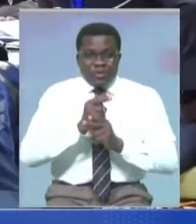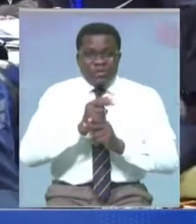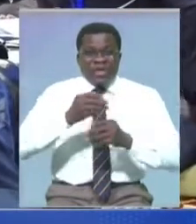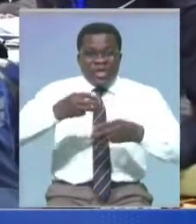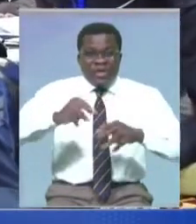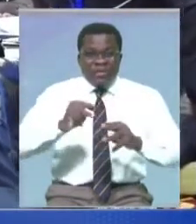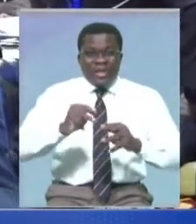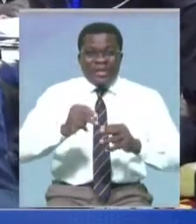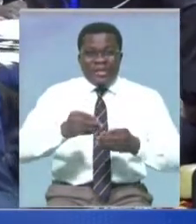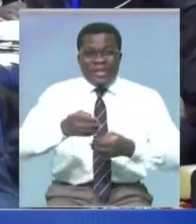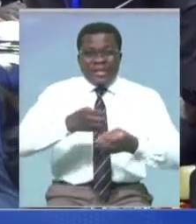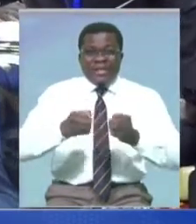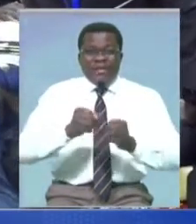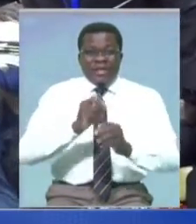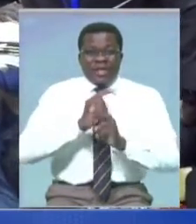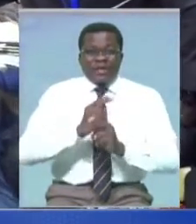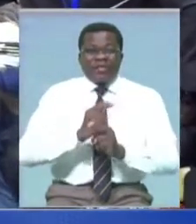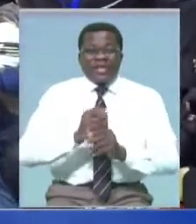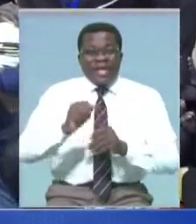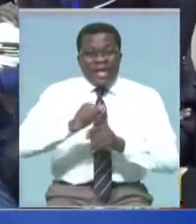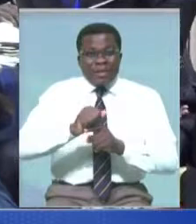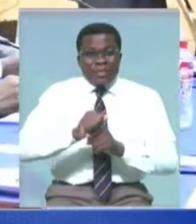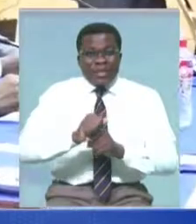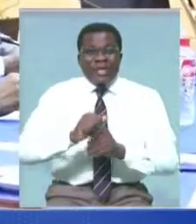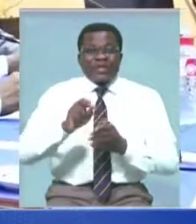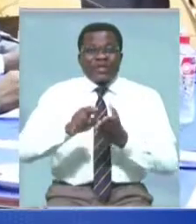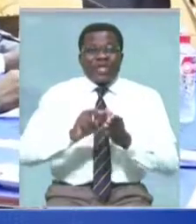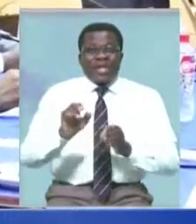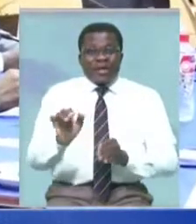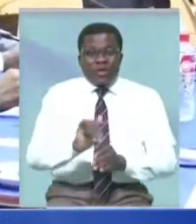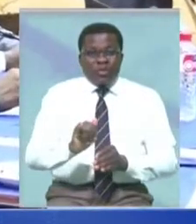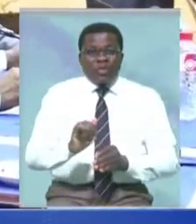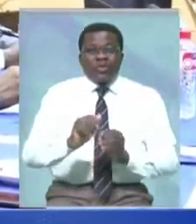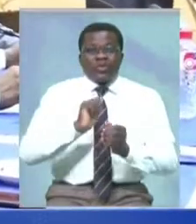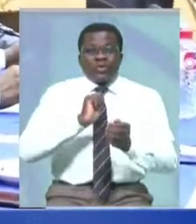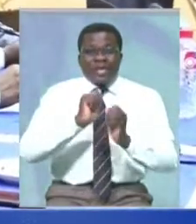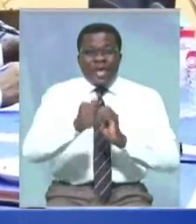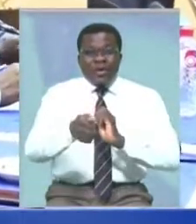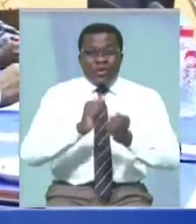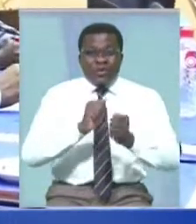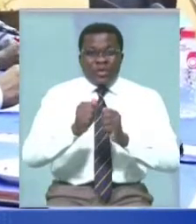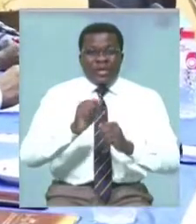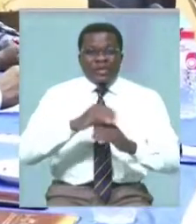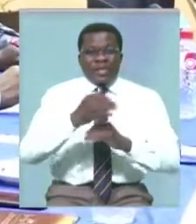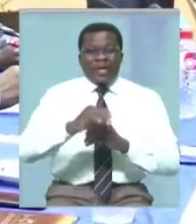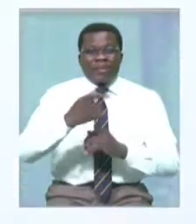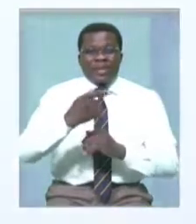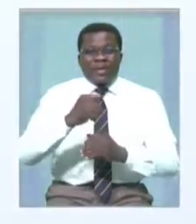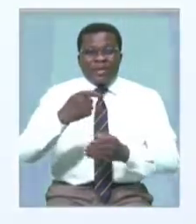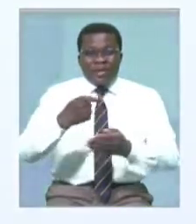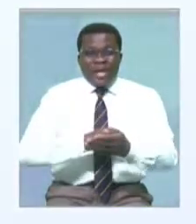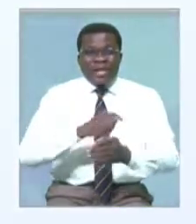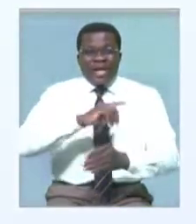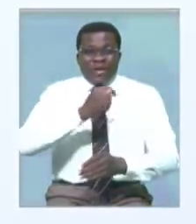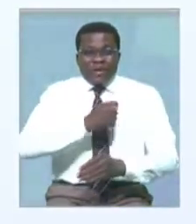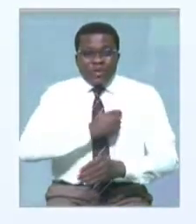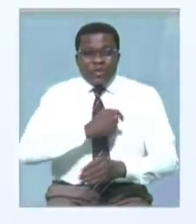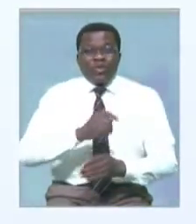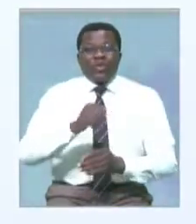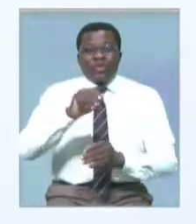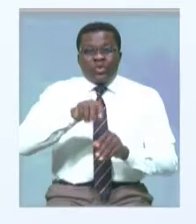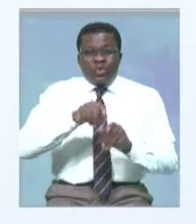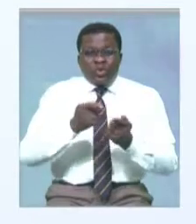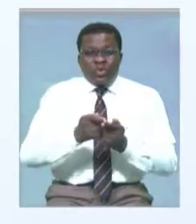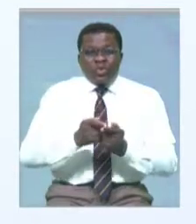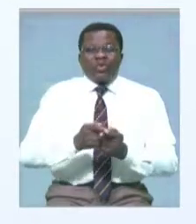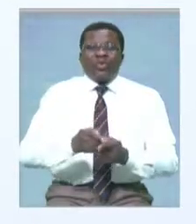échanges interétatiques et de veiller à la stricte application des règles communes sur la concurrence. Après la Gambie, le Ghana et le Togo, la RCC